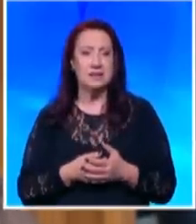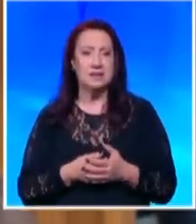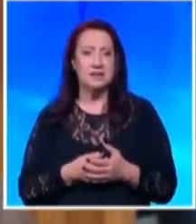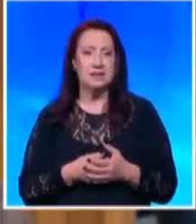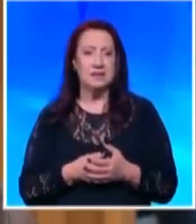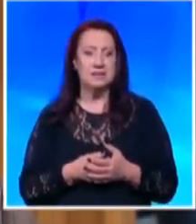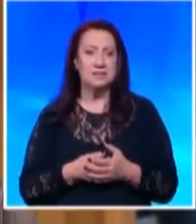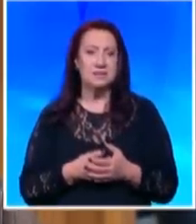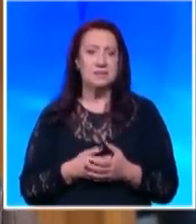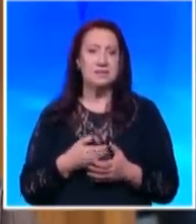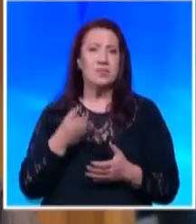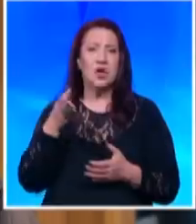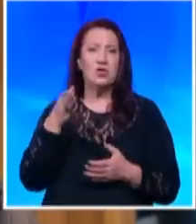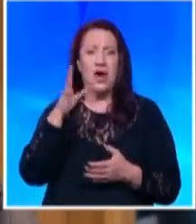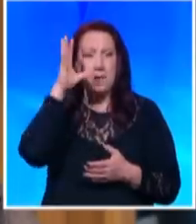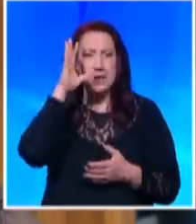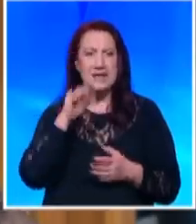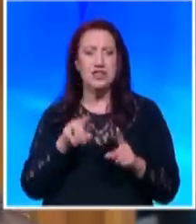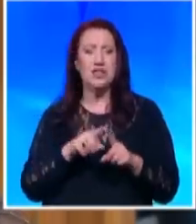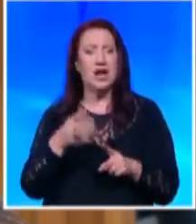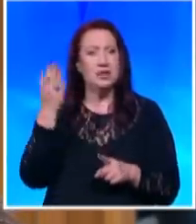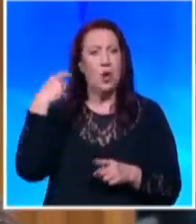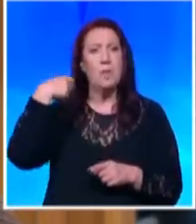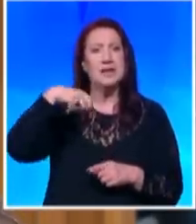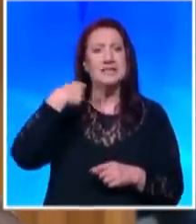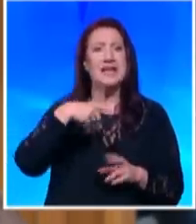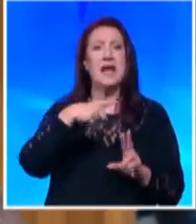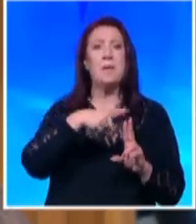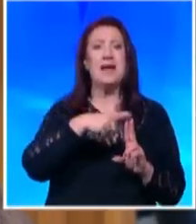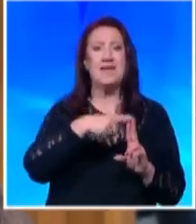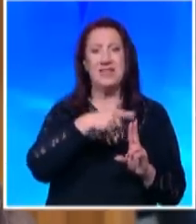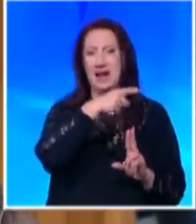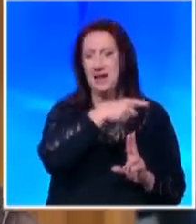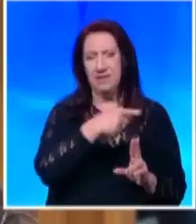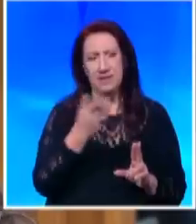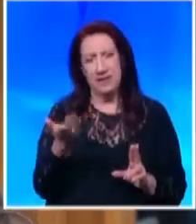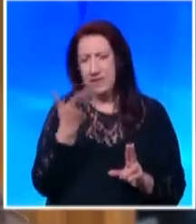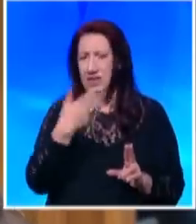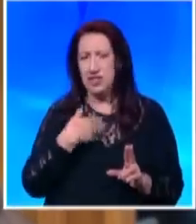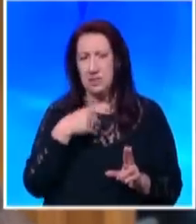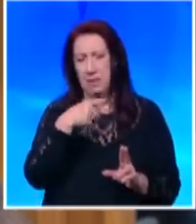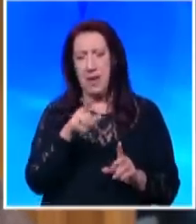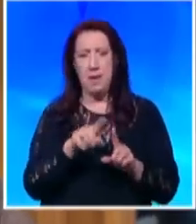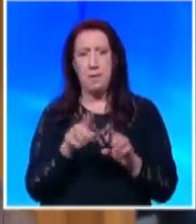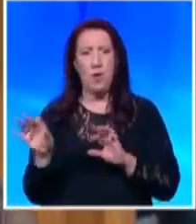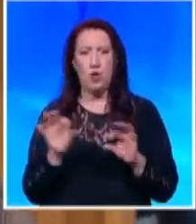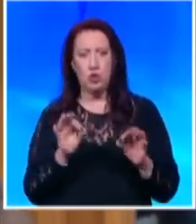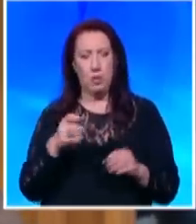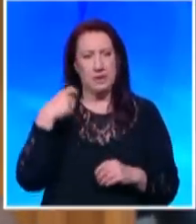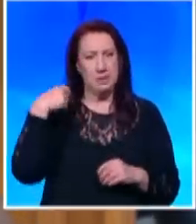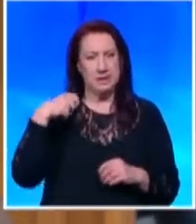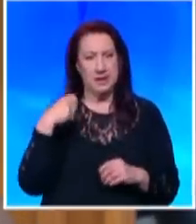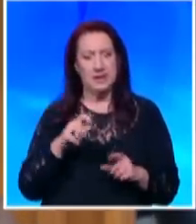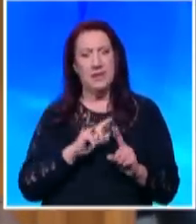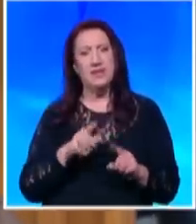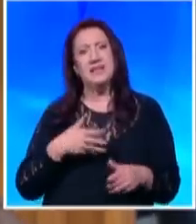това е женския вариант на Плевнелиев. Имахме вече един такъв прецедент или президент. Не искам да си представям дори въобще какво би се случило с